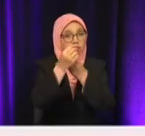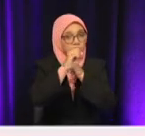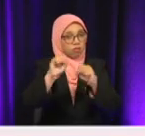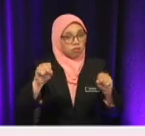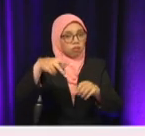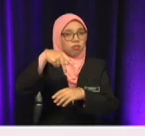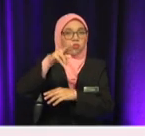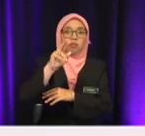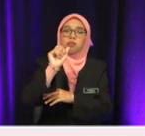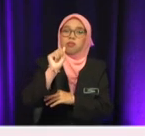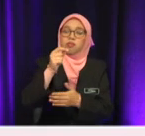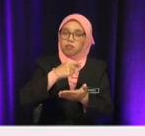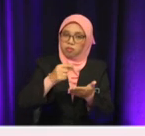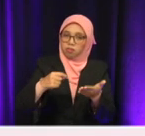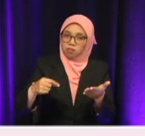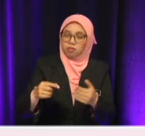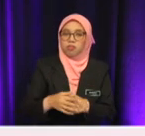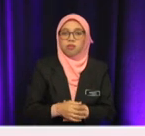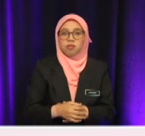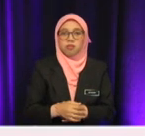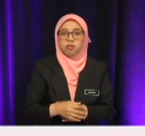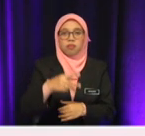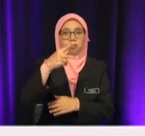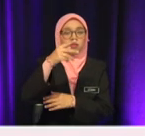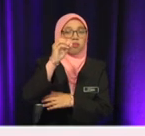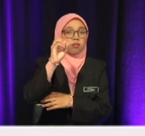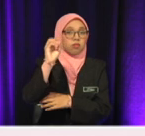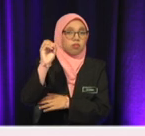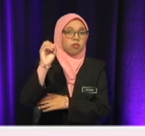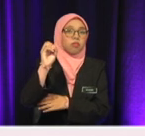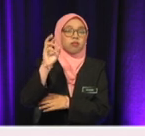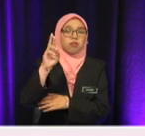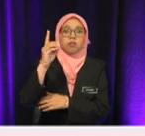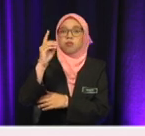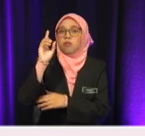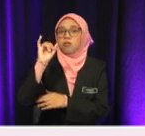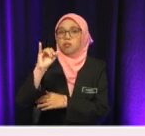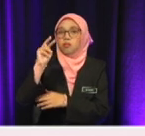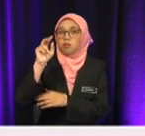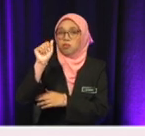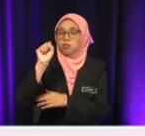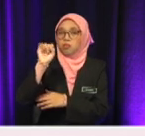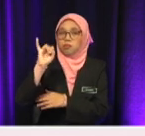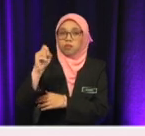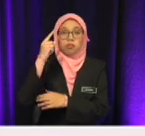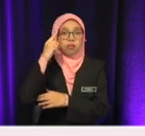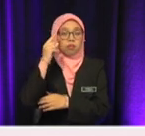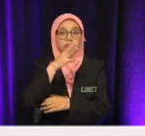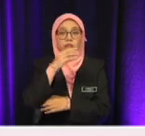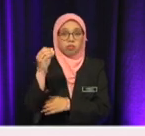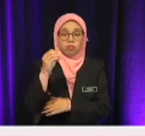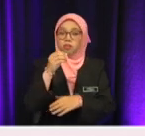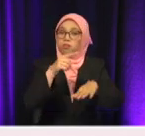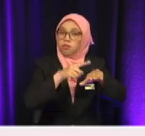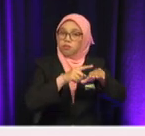pratulis. Okey, seterusnya koordinasi mata dan tangan. Cikgu dah terangkan tadi, kalau koordinasi mata dan